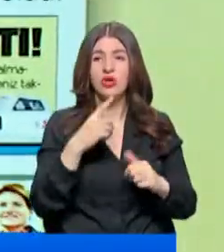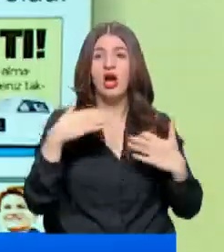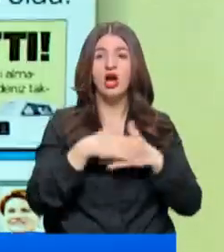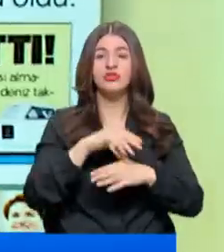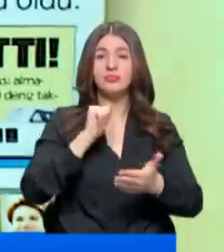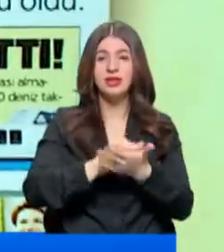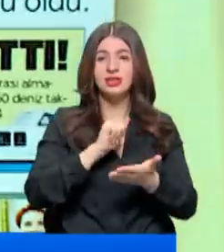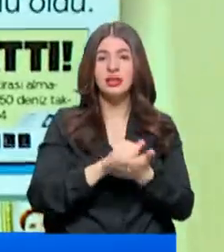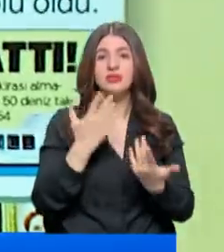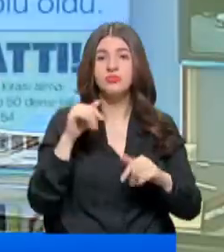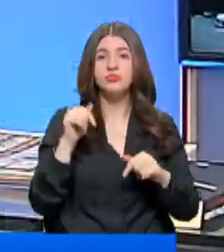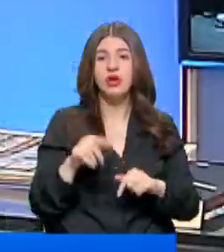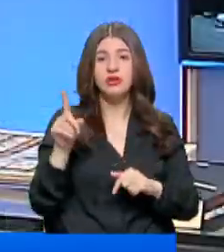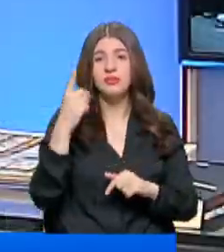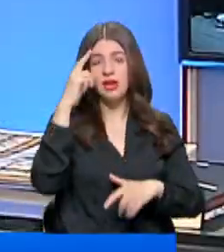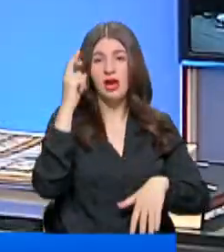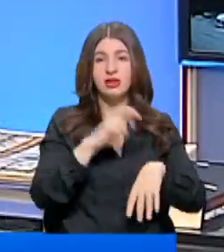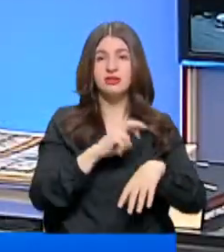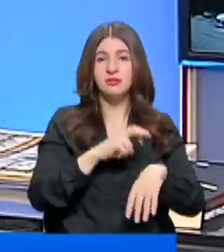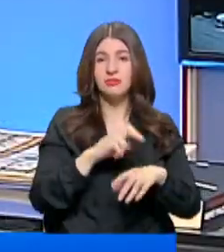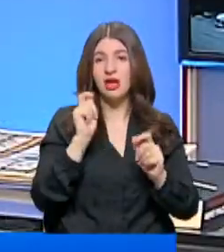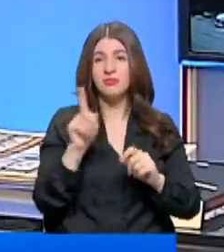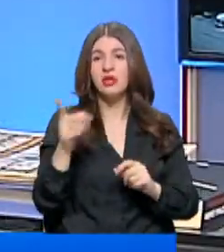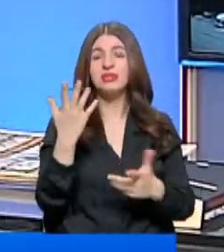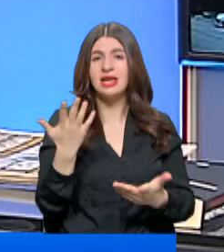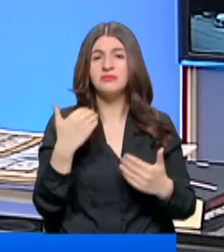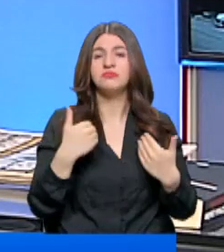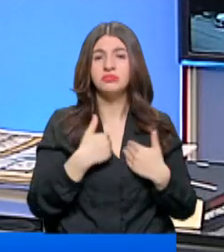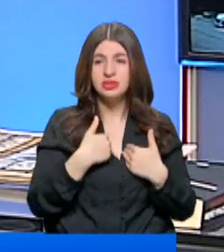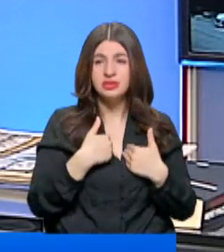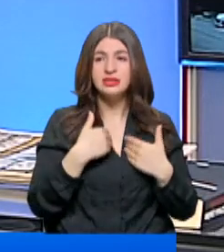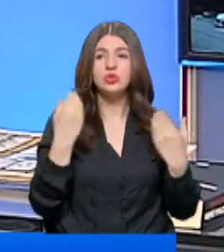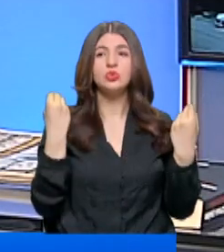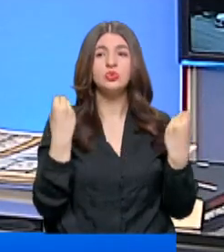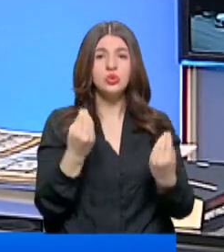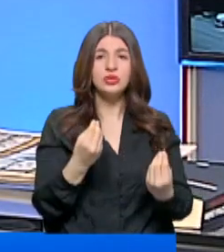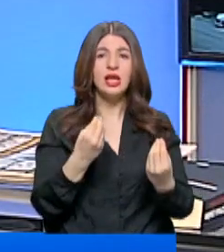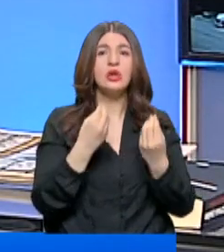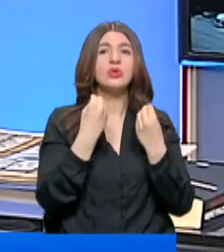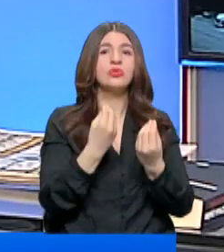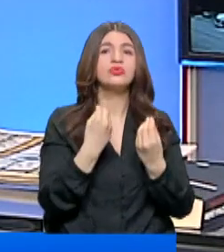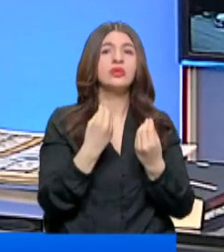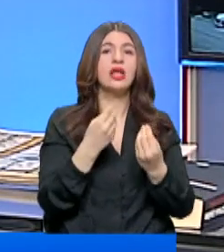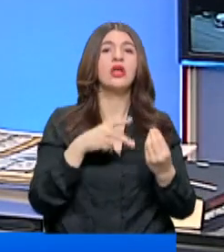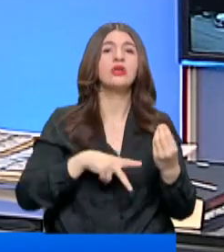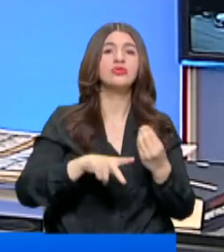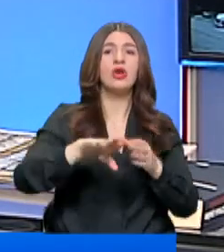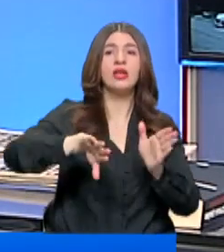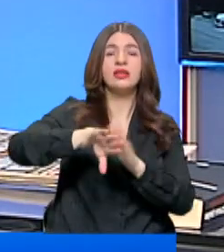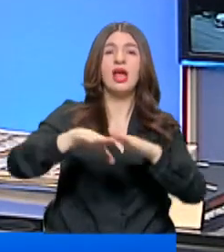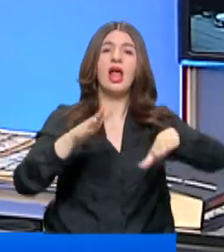Akşam Gazetesi tabi Burada bir hatırlatmada yapılıyor yani biz güzeli güzelliği yol